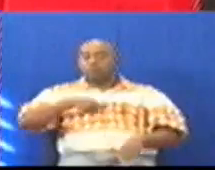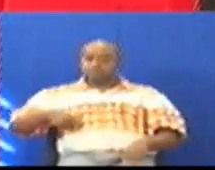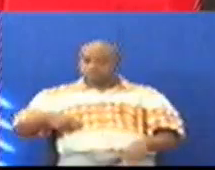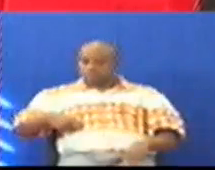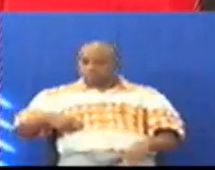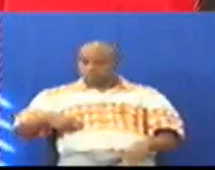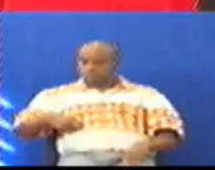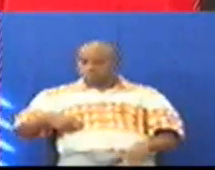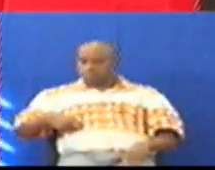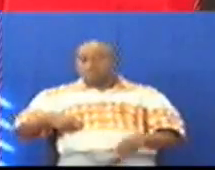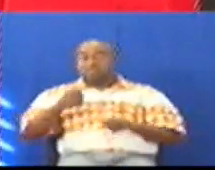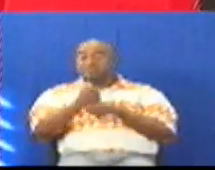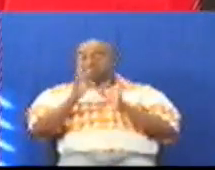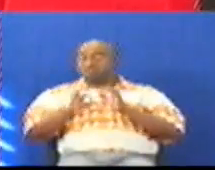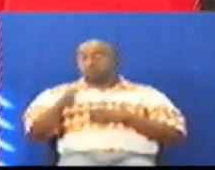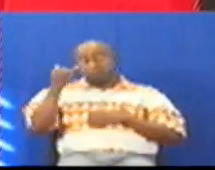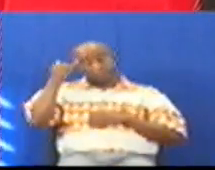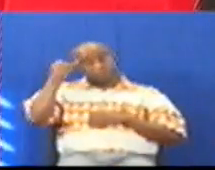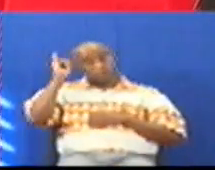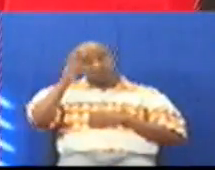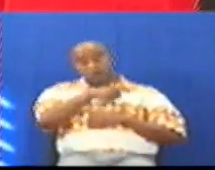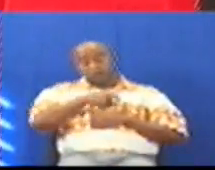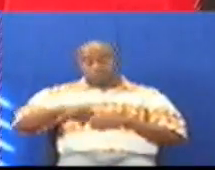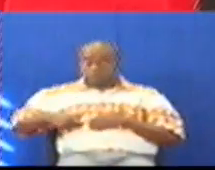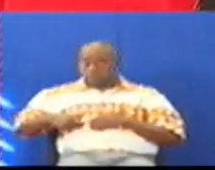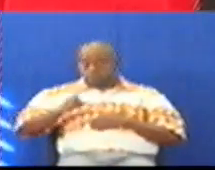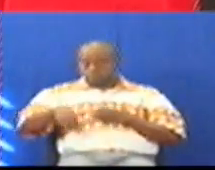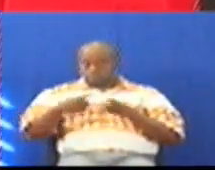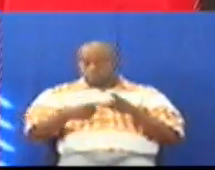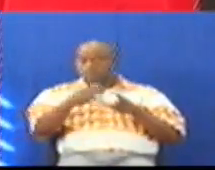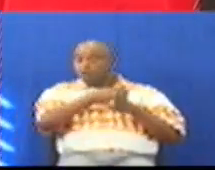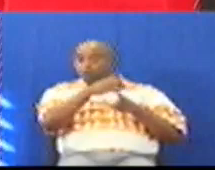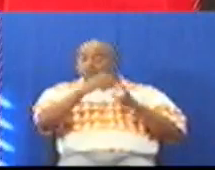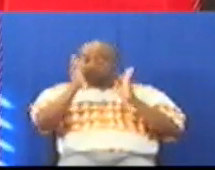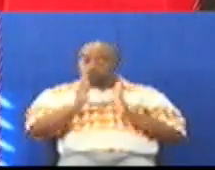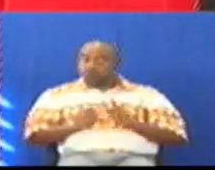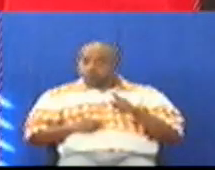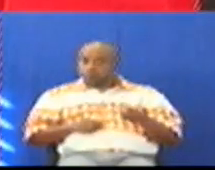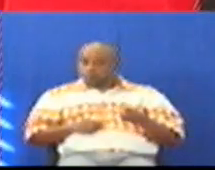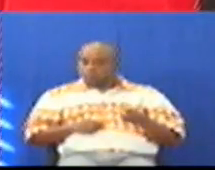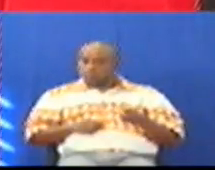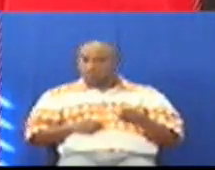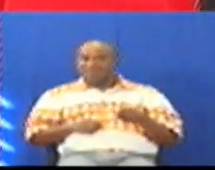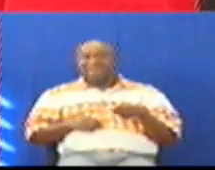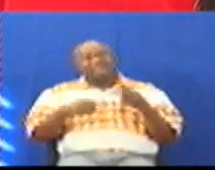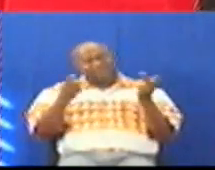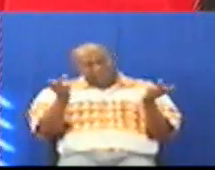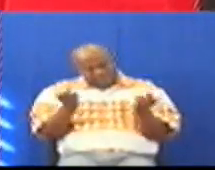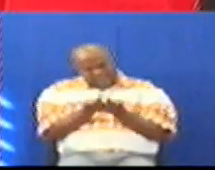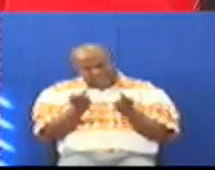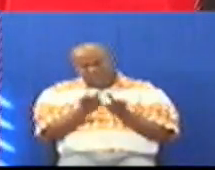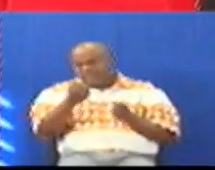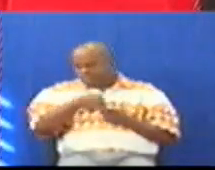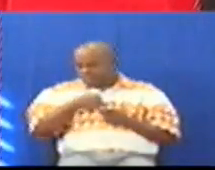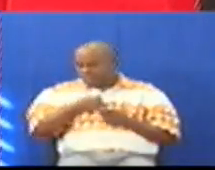nzuri anayoifanya kumshauri Rais. Mheshimiwa Waziri Mkuu, lakini nichukue nafasi kidogo